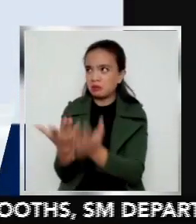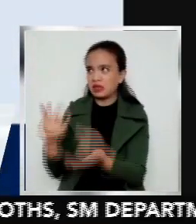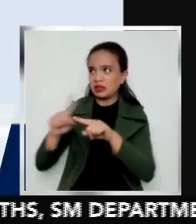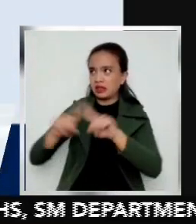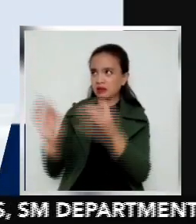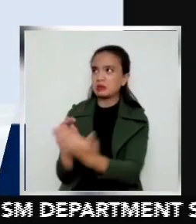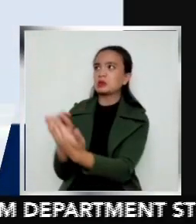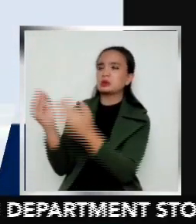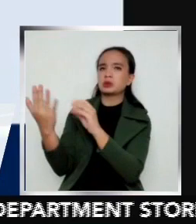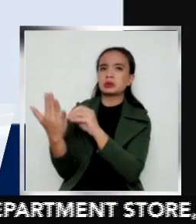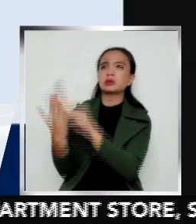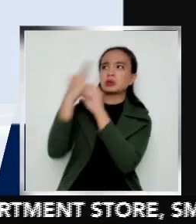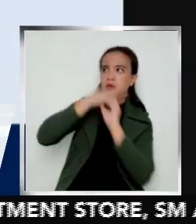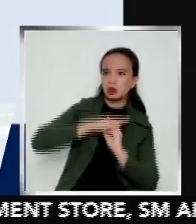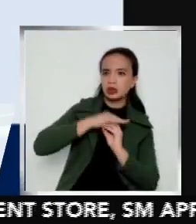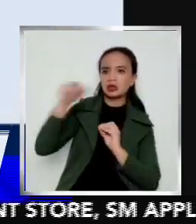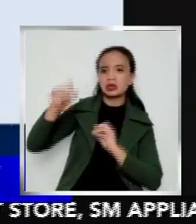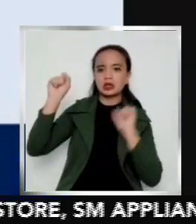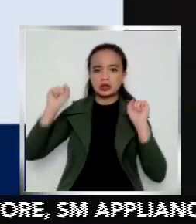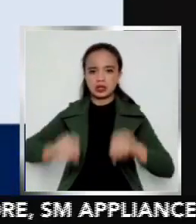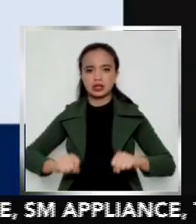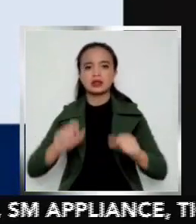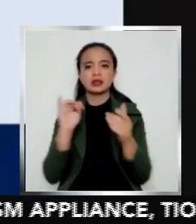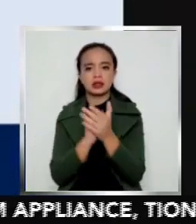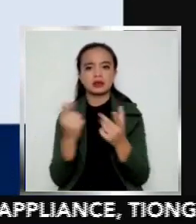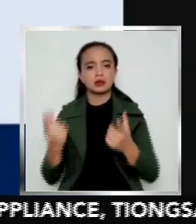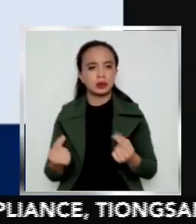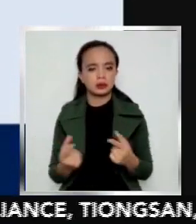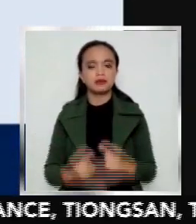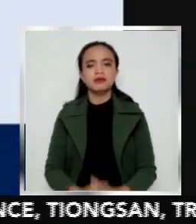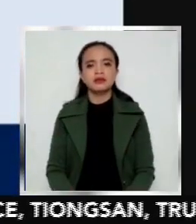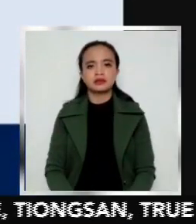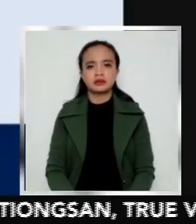So siya yung may kakayahan na gawin po yun.